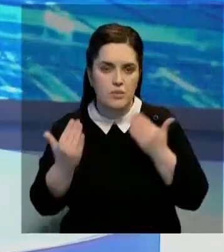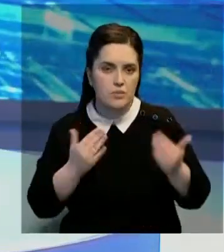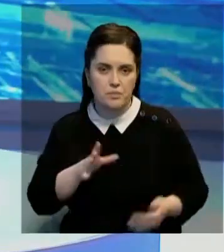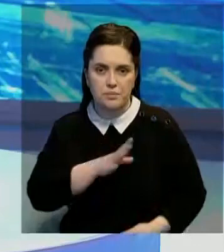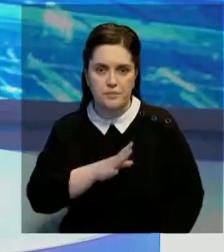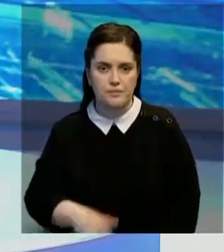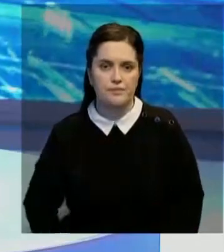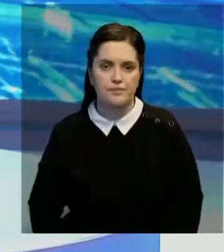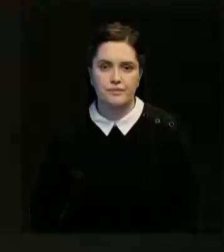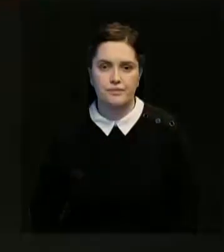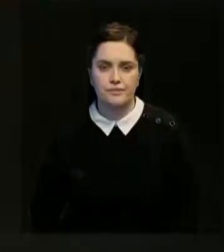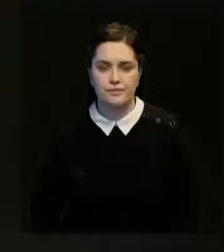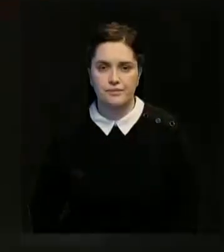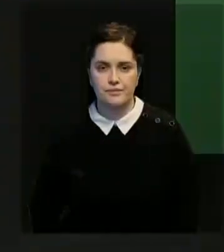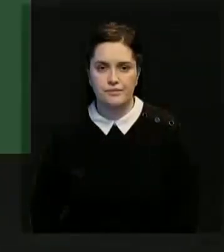блиц.